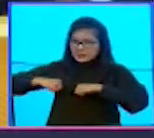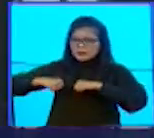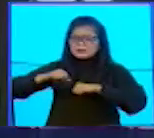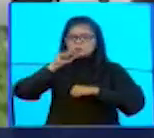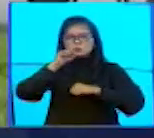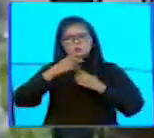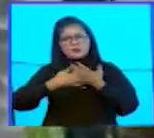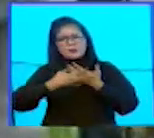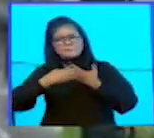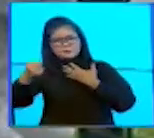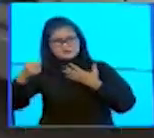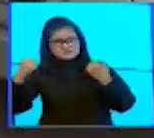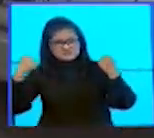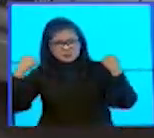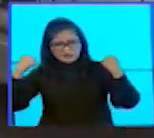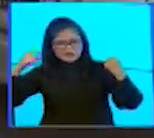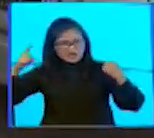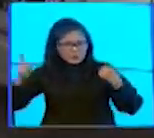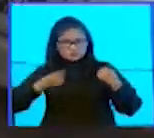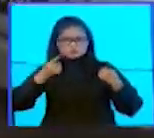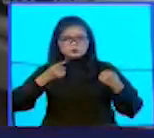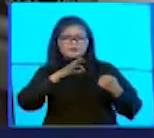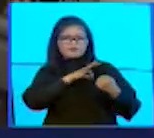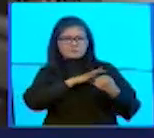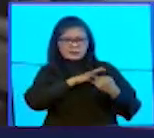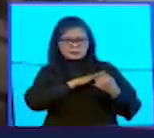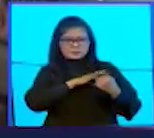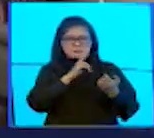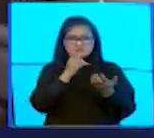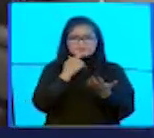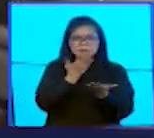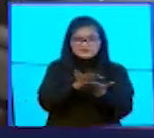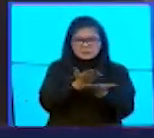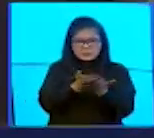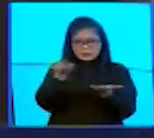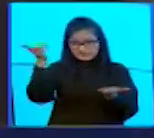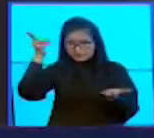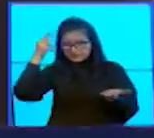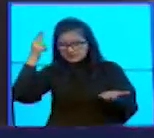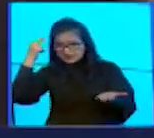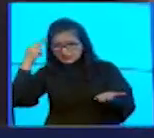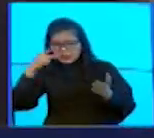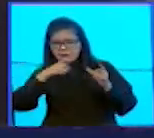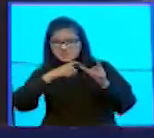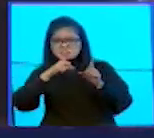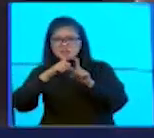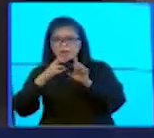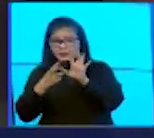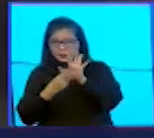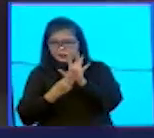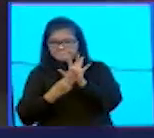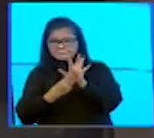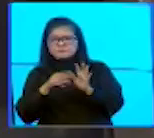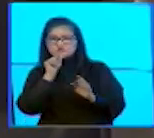ada. Untuk itu PBID meminta pemerintah memastikan ketersediaan sumber daya manusia, kecukupan logistik kesehatan seperti